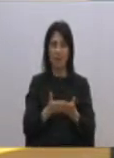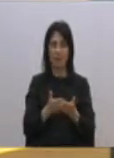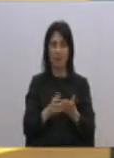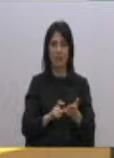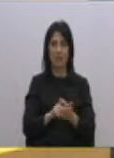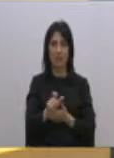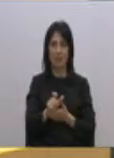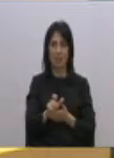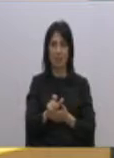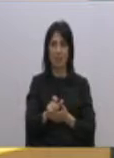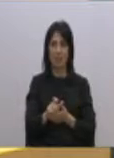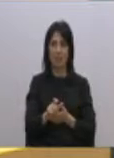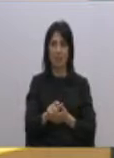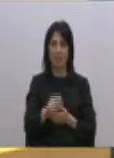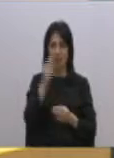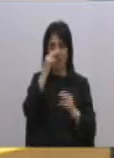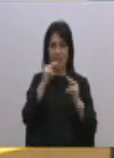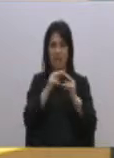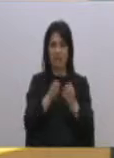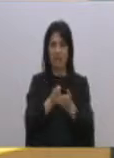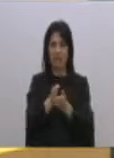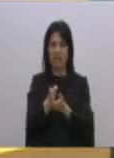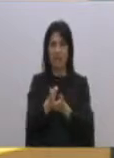გზა ტაძრისკენ.